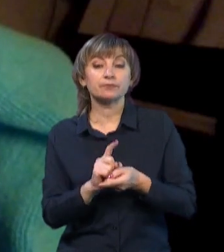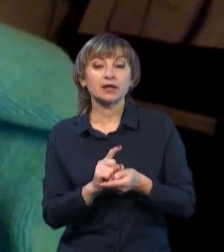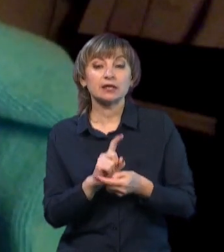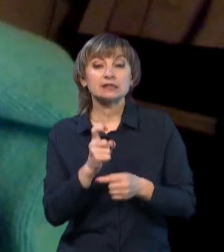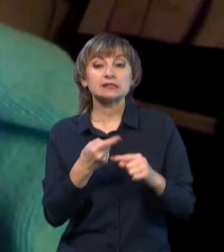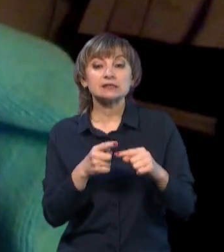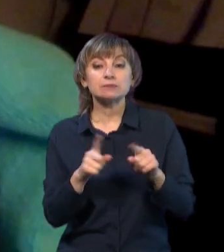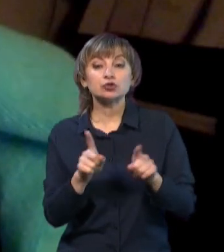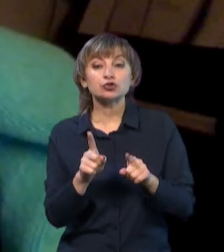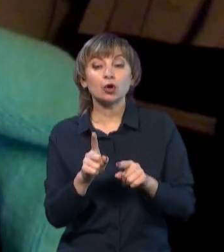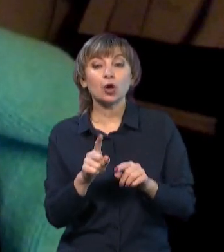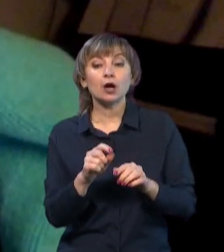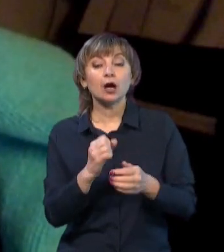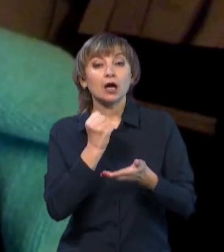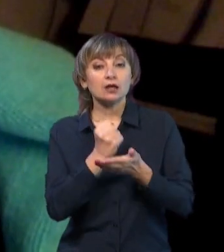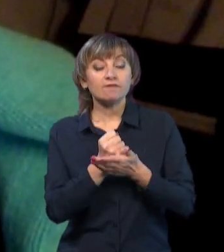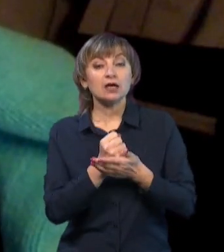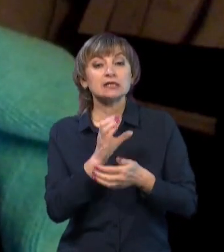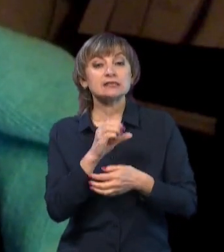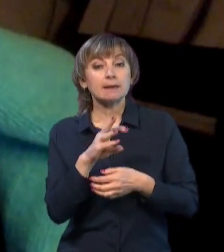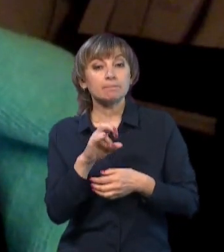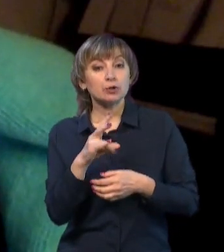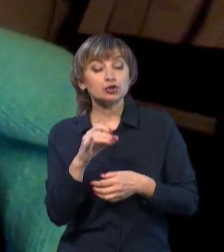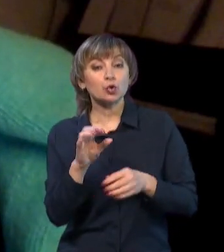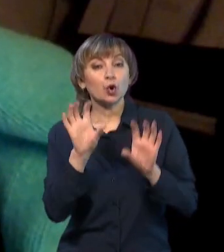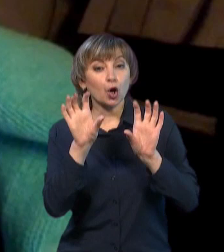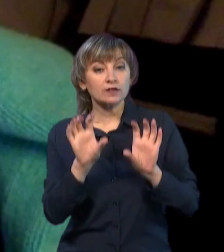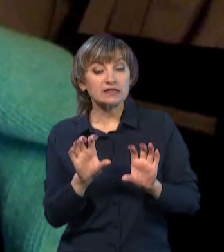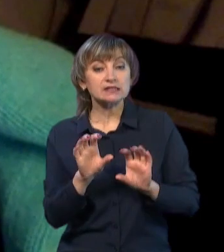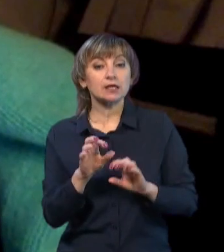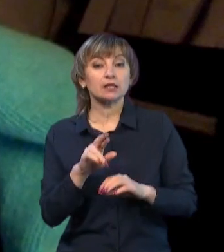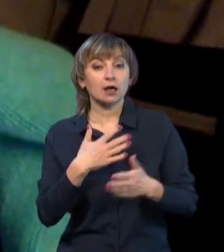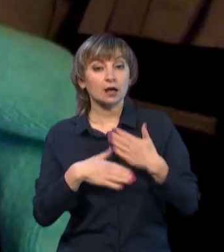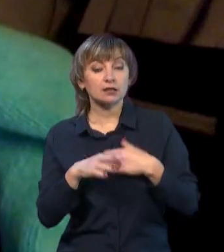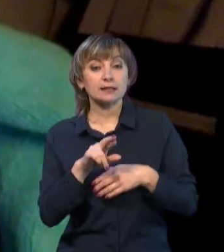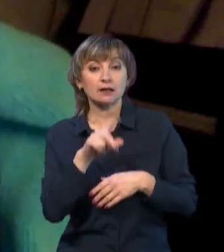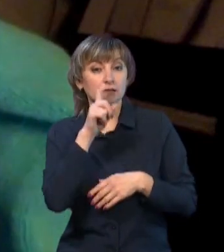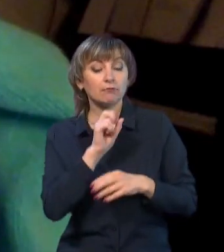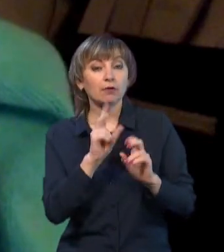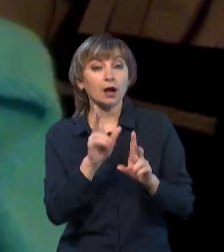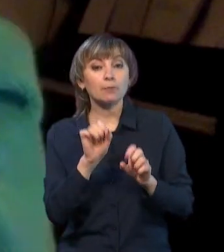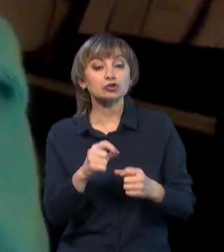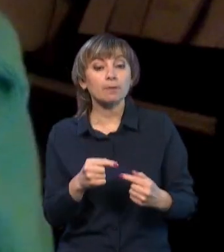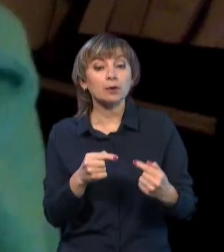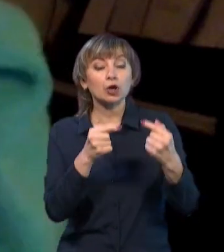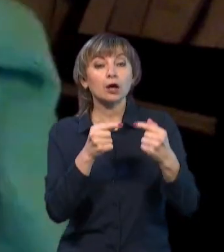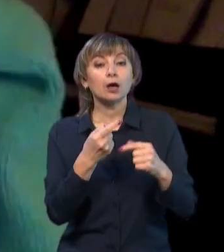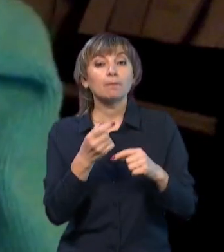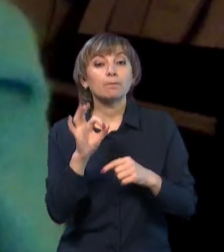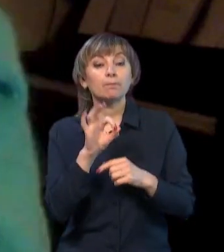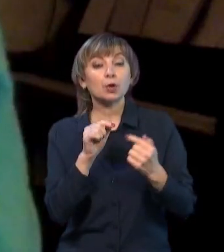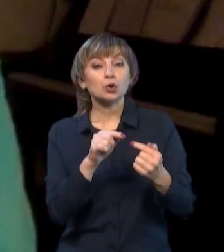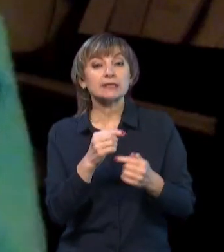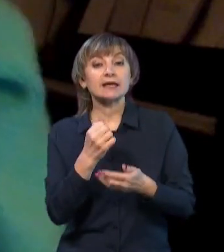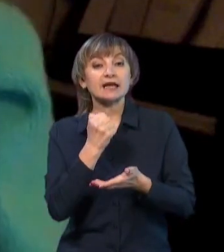що ратифікували Стамбульську конвенцію. Я дуже рада, що її ратифікували. Я не розуміла, як можна протестувати проти її ратифікації, так,